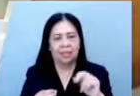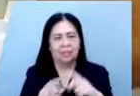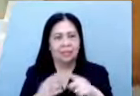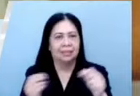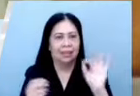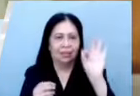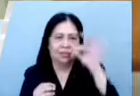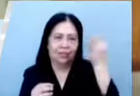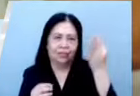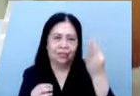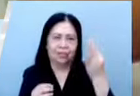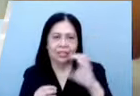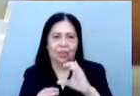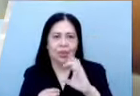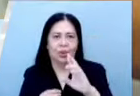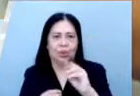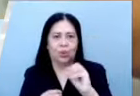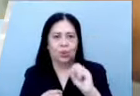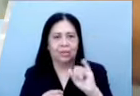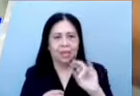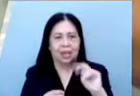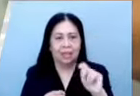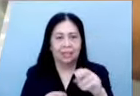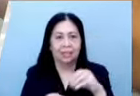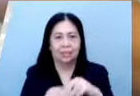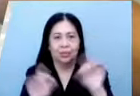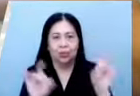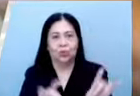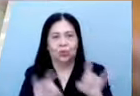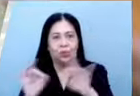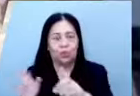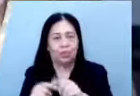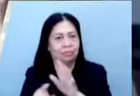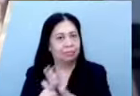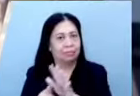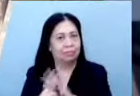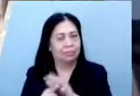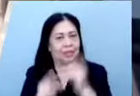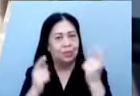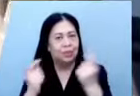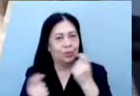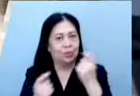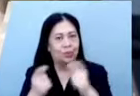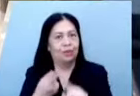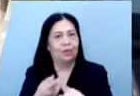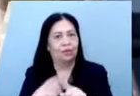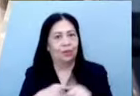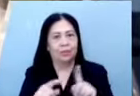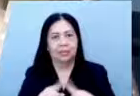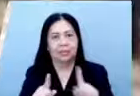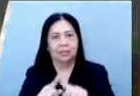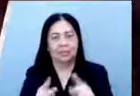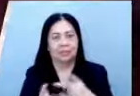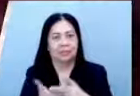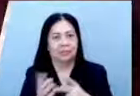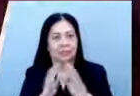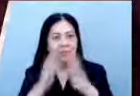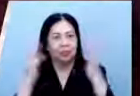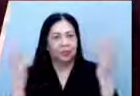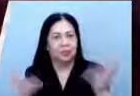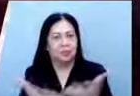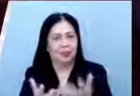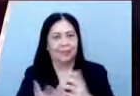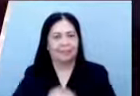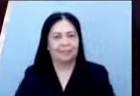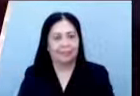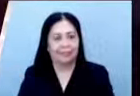na croissant bakery sa Australia na dinarayo ng mga tourist mula sa iba't ibang panig ng mundo. Ang